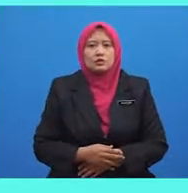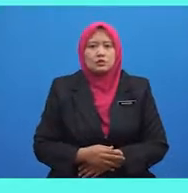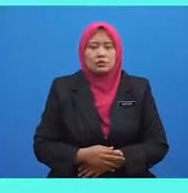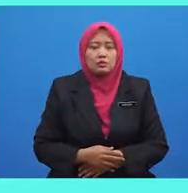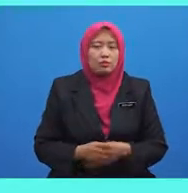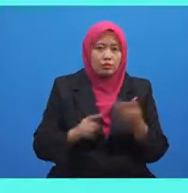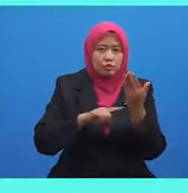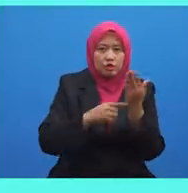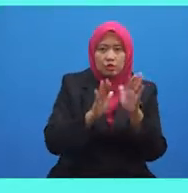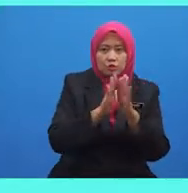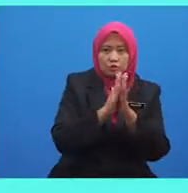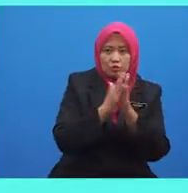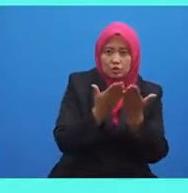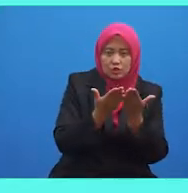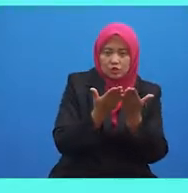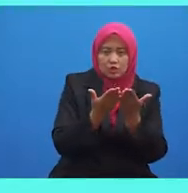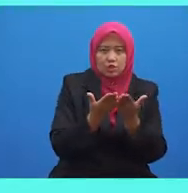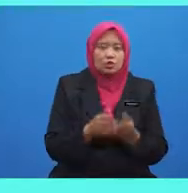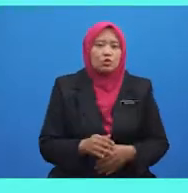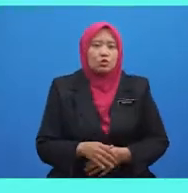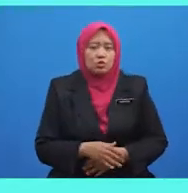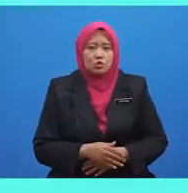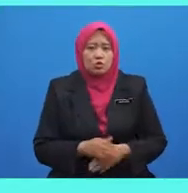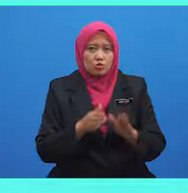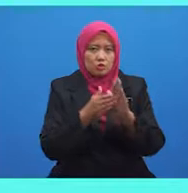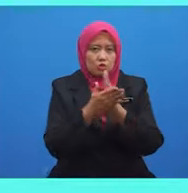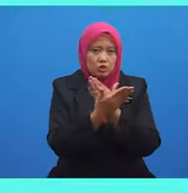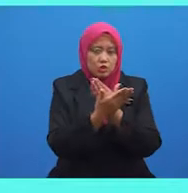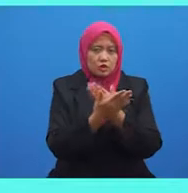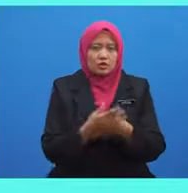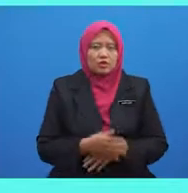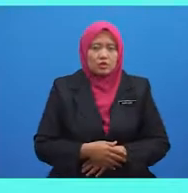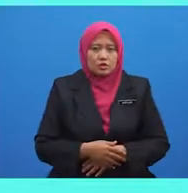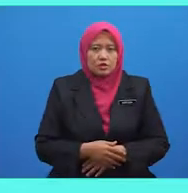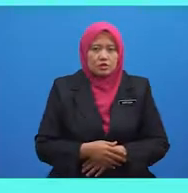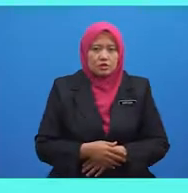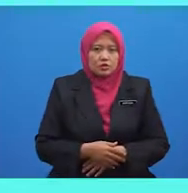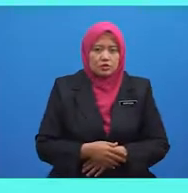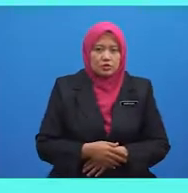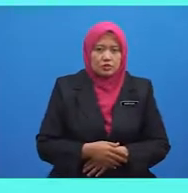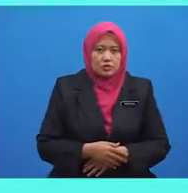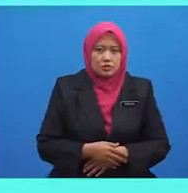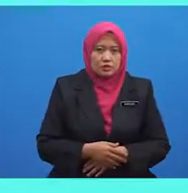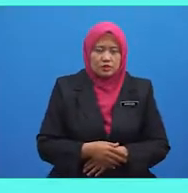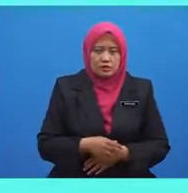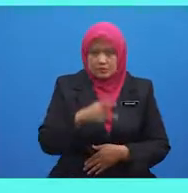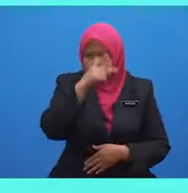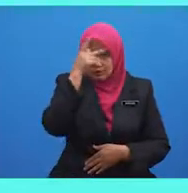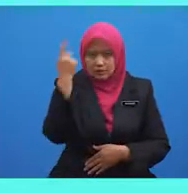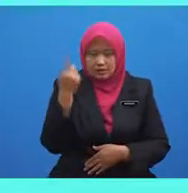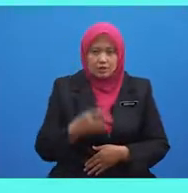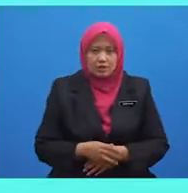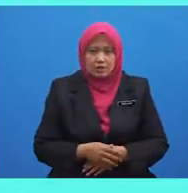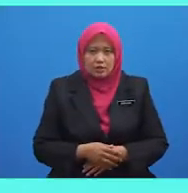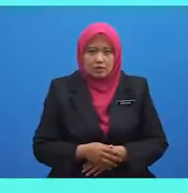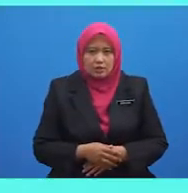pada tahun 1528. Baginda membuka pusat pemerintahan di sini kerana kedudukan Kota Kara